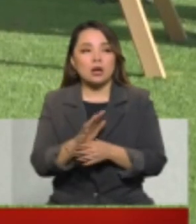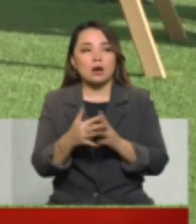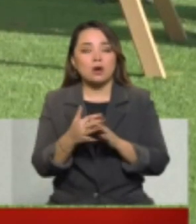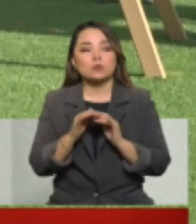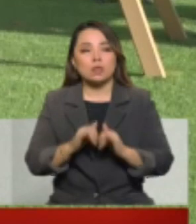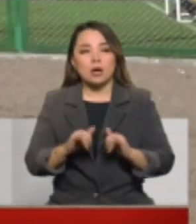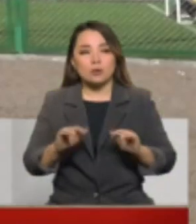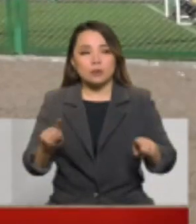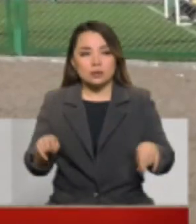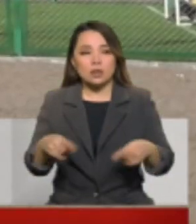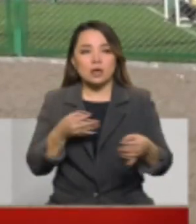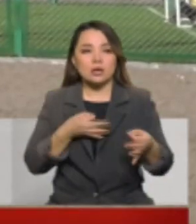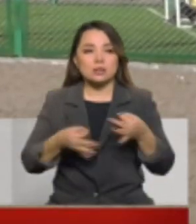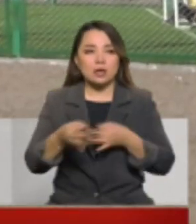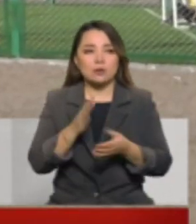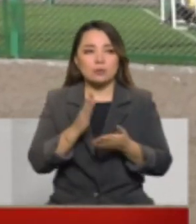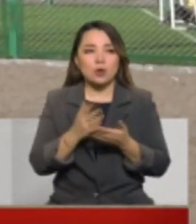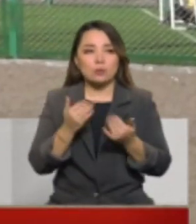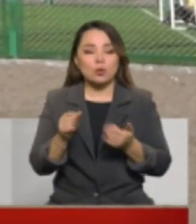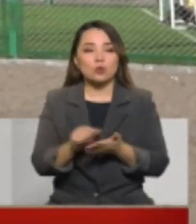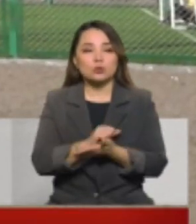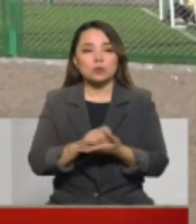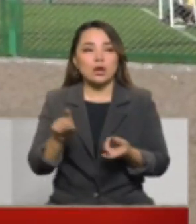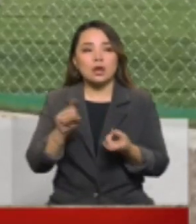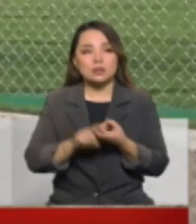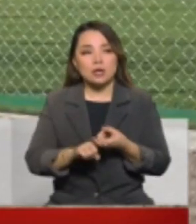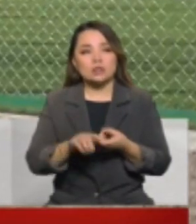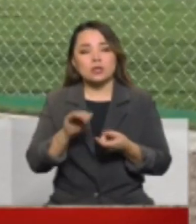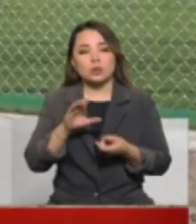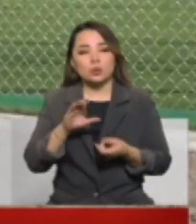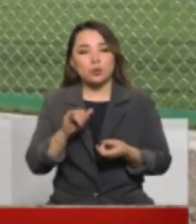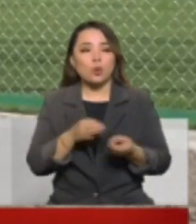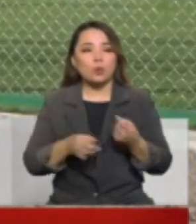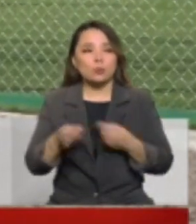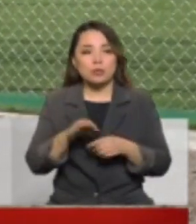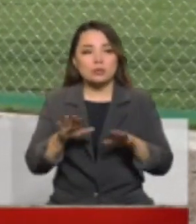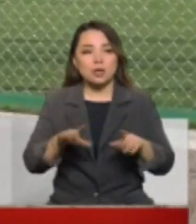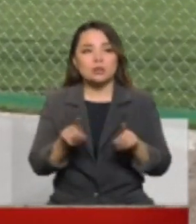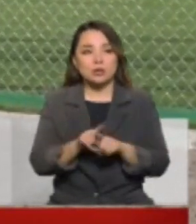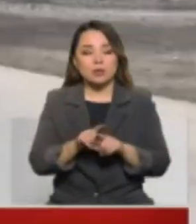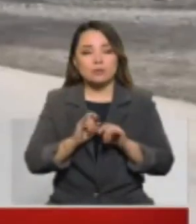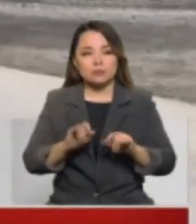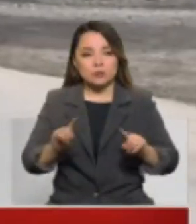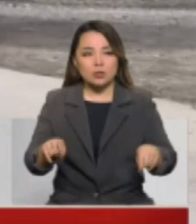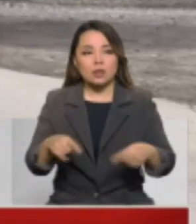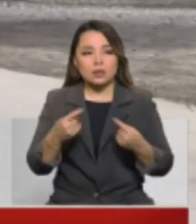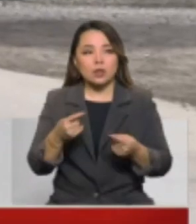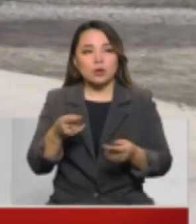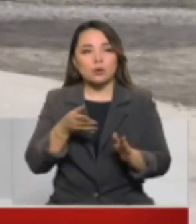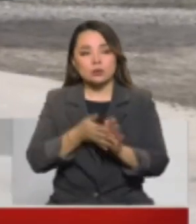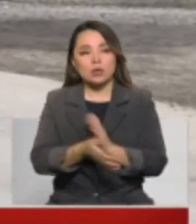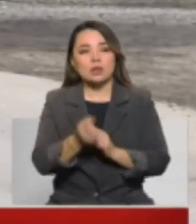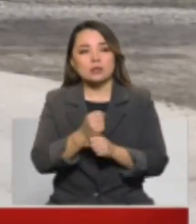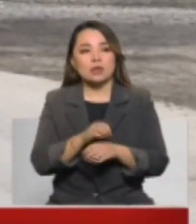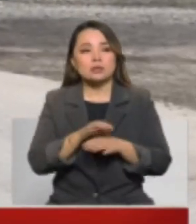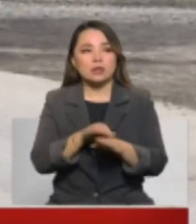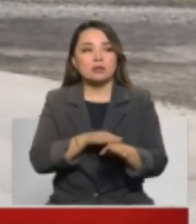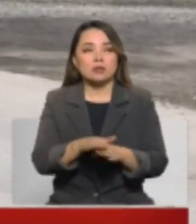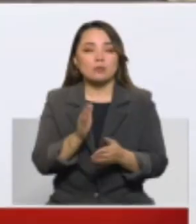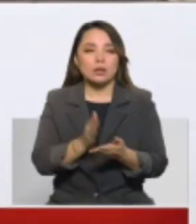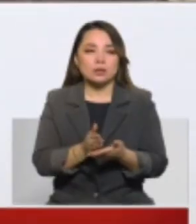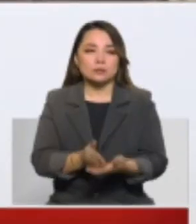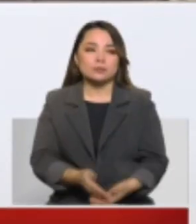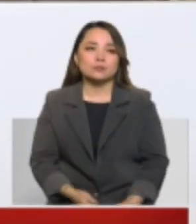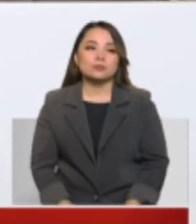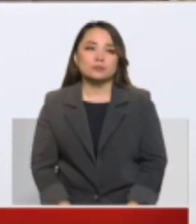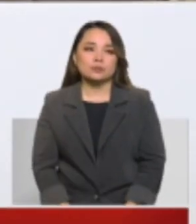дамыту мәселесі туралы болатын. Бүгінде бұл құжаттың арқасында Жетісу облысының біраз елді мекені өркениет игілігіне қол жеткізе бастады. Қуаныш Қанатұлы,